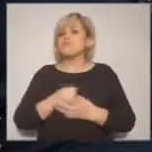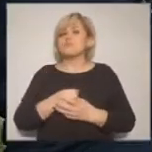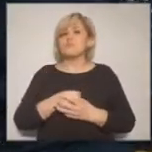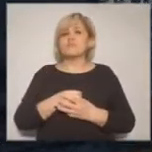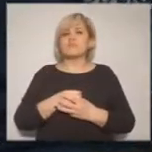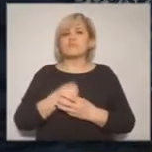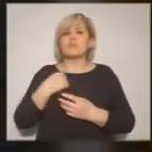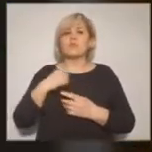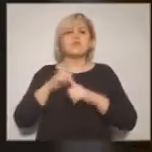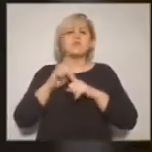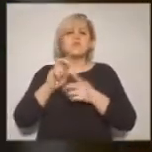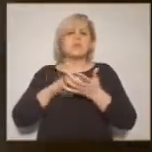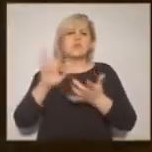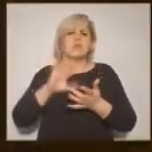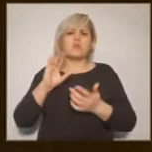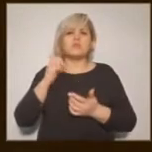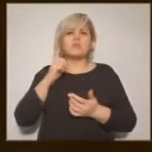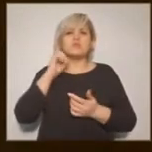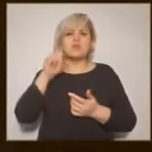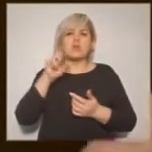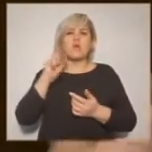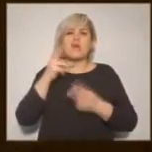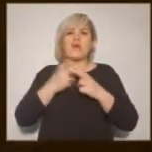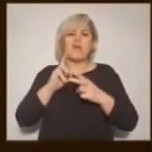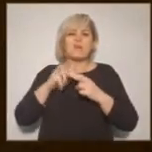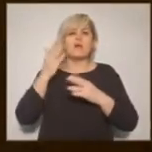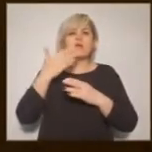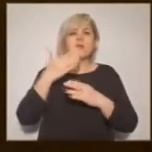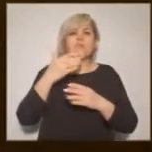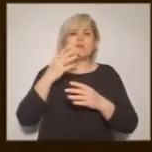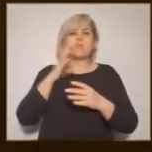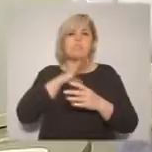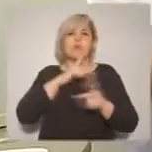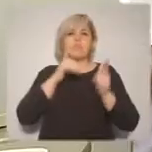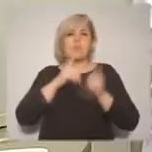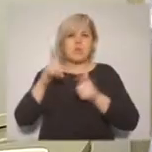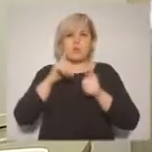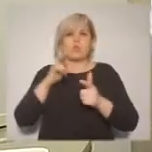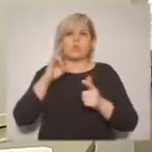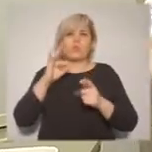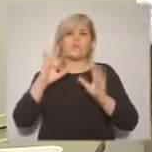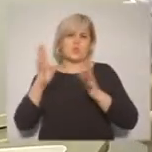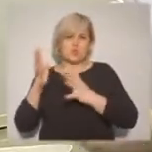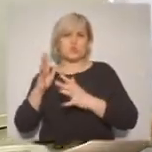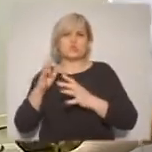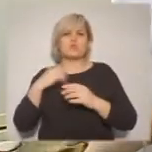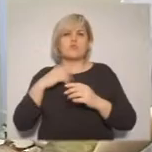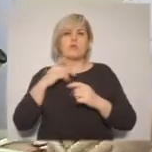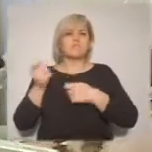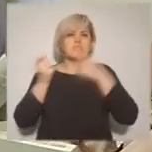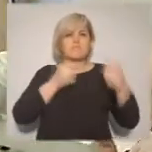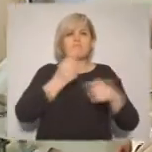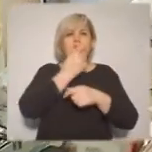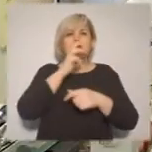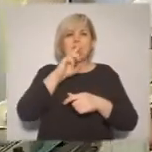боюсь. Я тоже не боюсь, потому что знаю, как эта рыбка была приготовлена. Но на всякий случай отнесла изя из той же партии посола